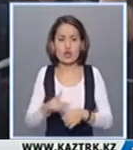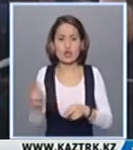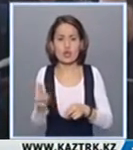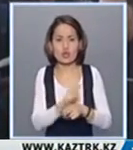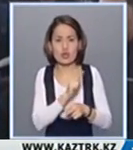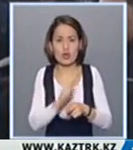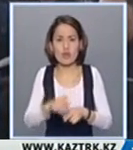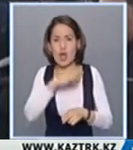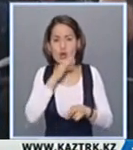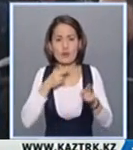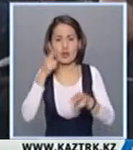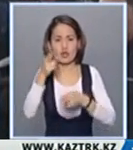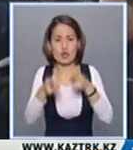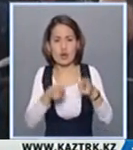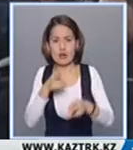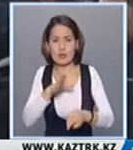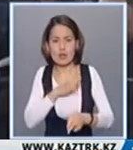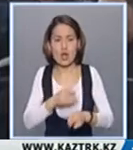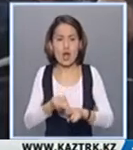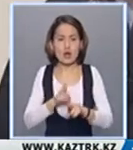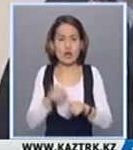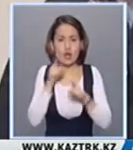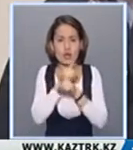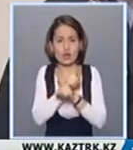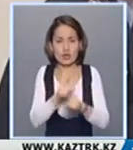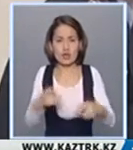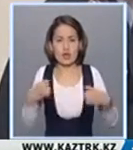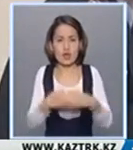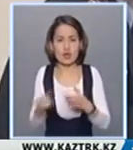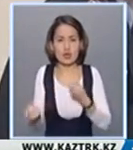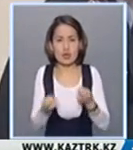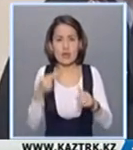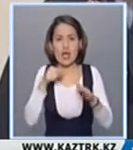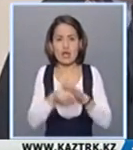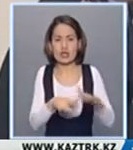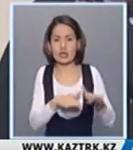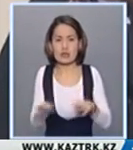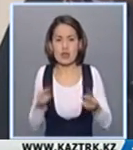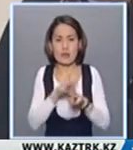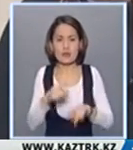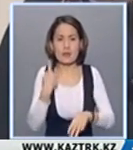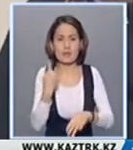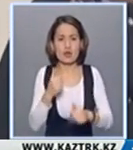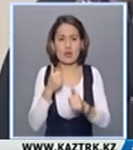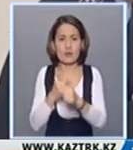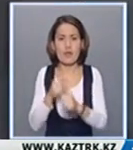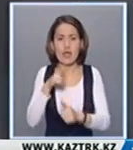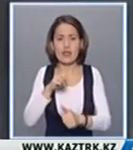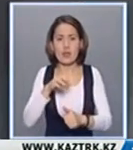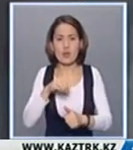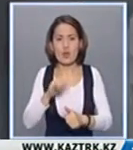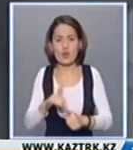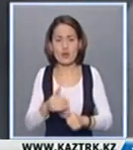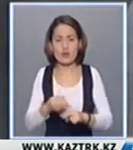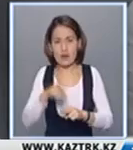степногорлық ағайындардың билік өкіліне айтқан тілегі осы. Үгіт-насихат тобының жетекшісі, ішкі істер министрінің бірінші орынбасары Марат Демеуов,